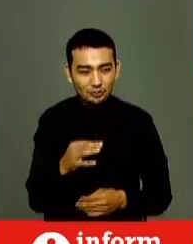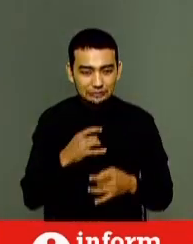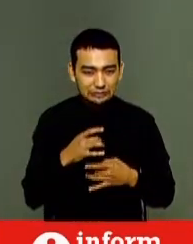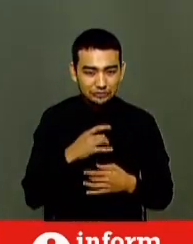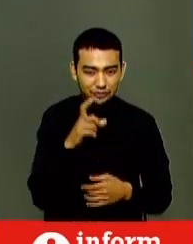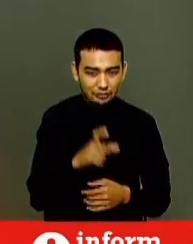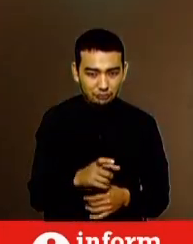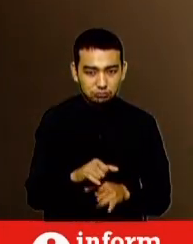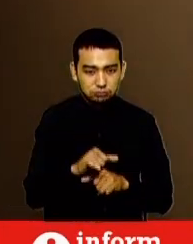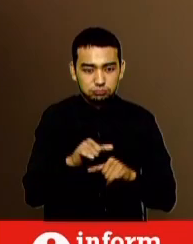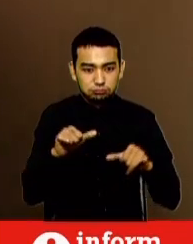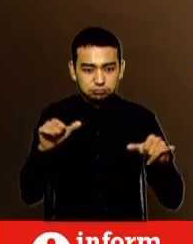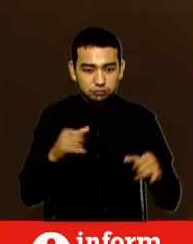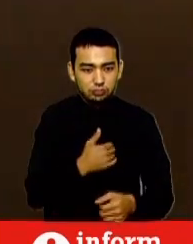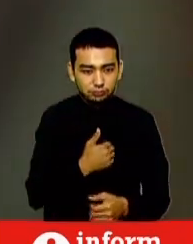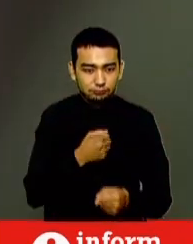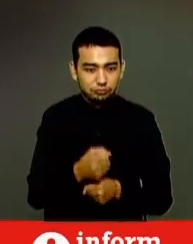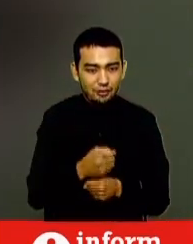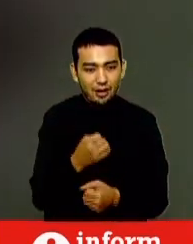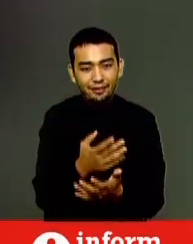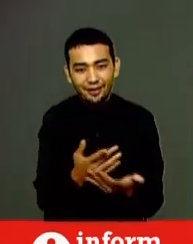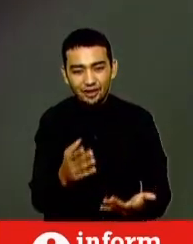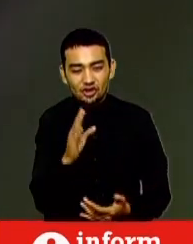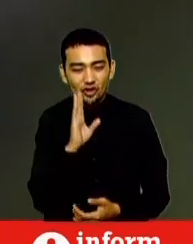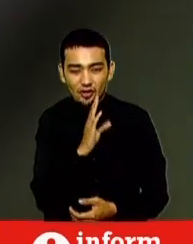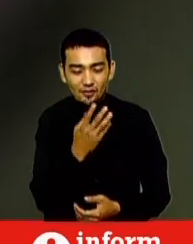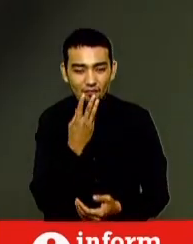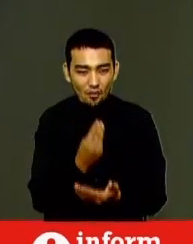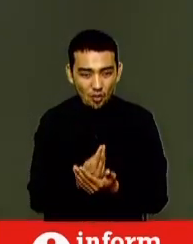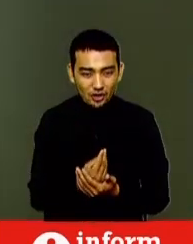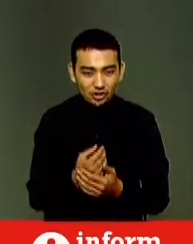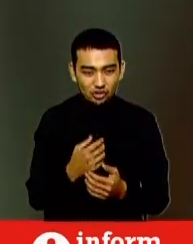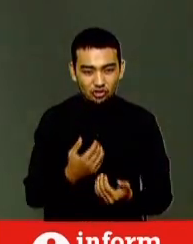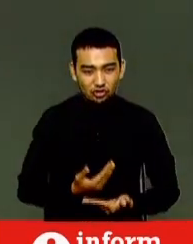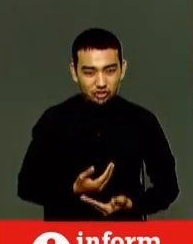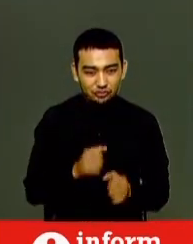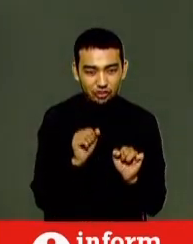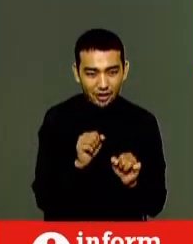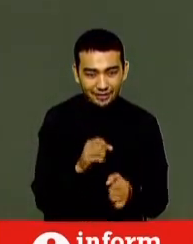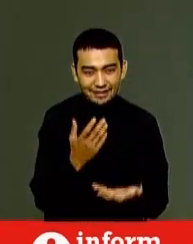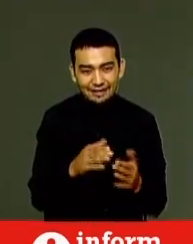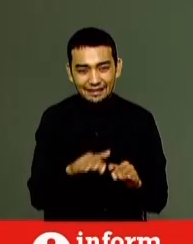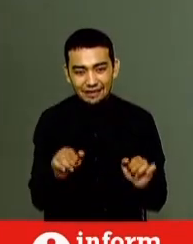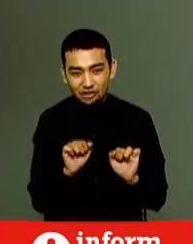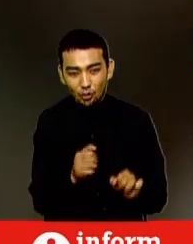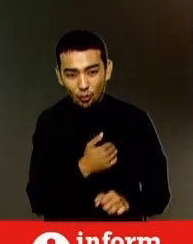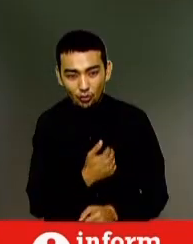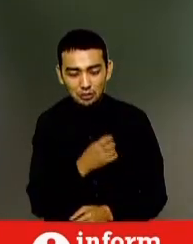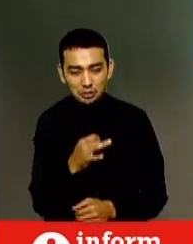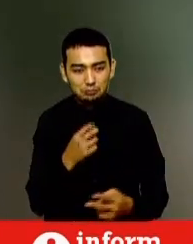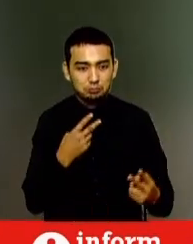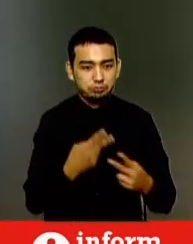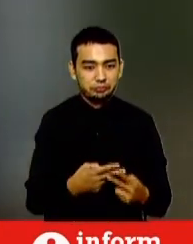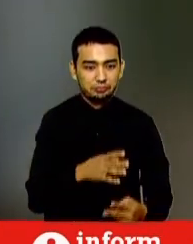разом аппетит лишь растет а некоторые женщины защищают свою жизнь и детей и вовсе попадают за решетку Екатерина Белоусова